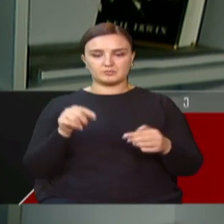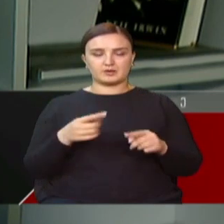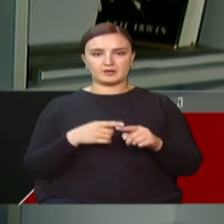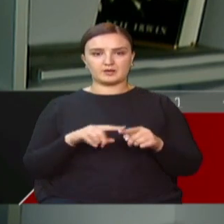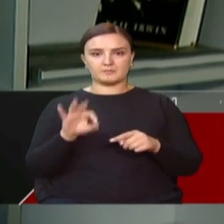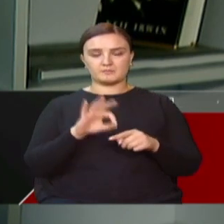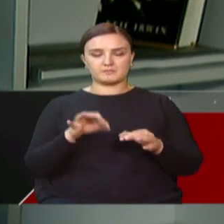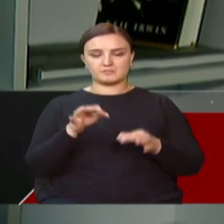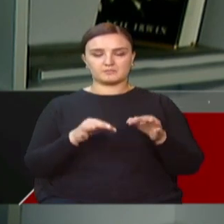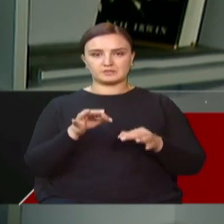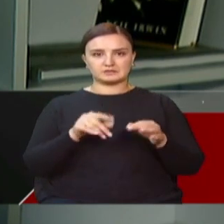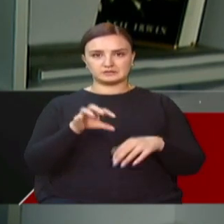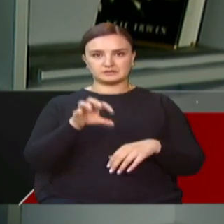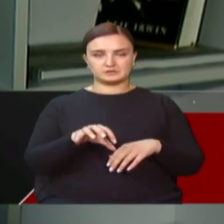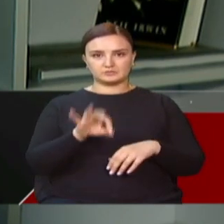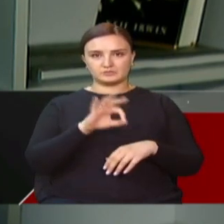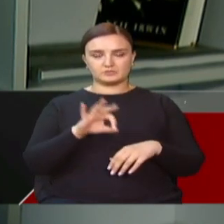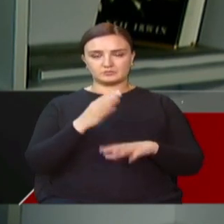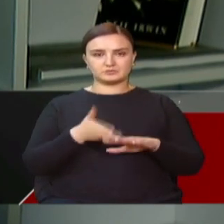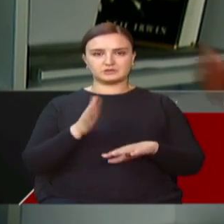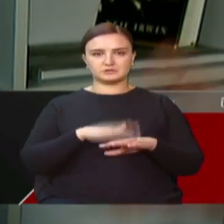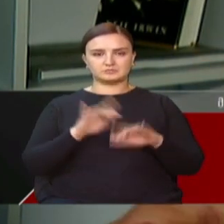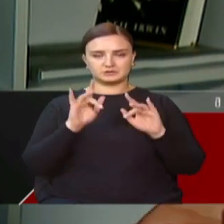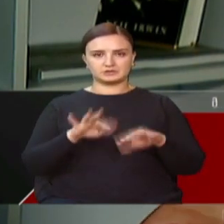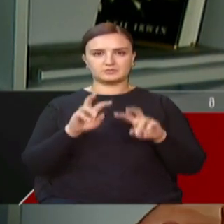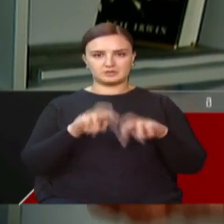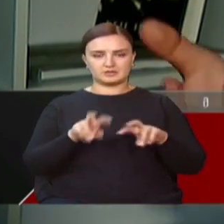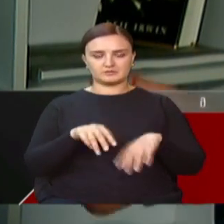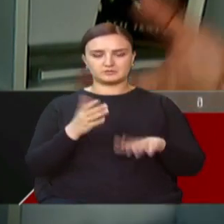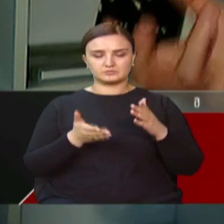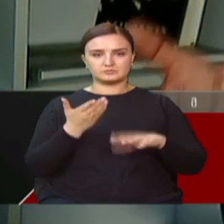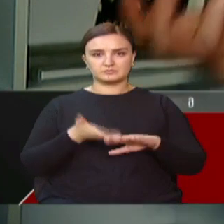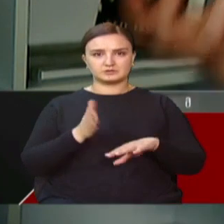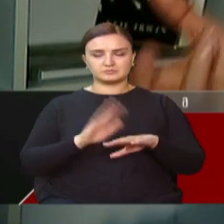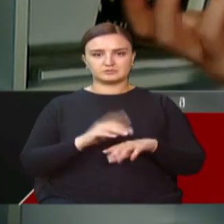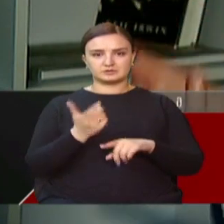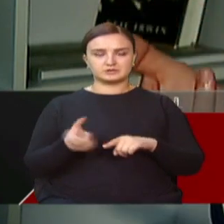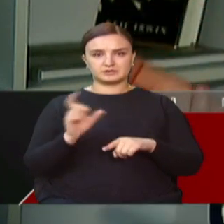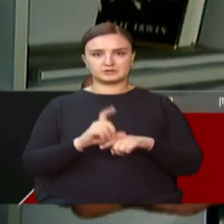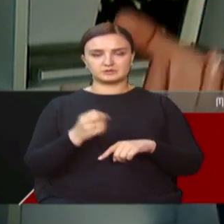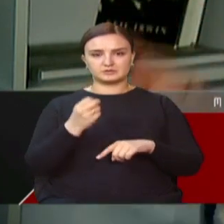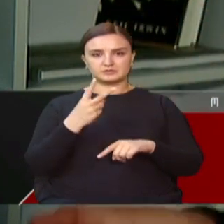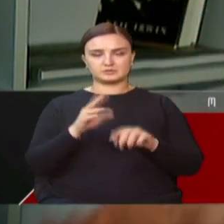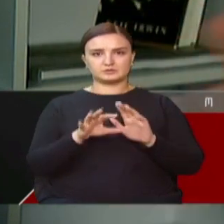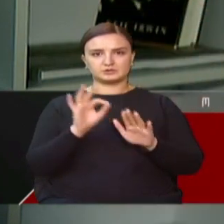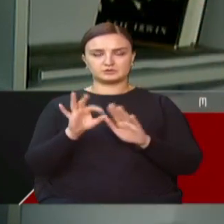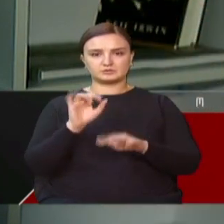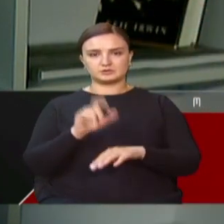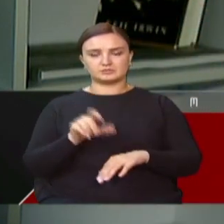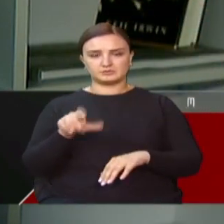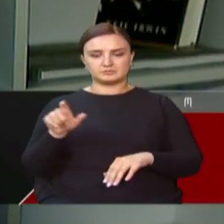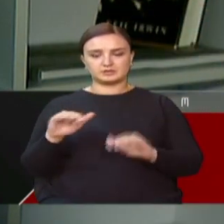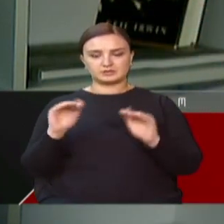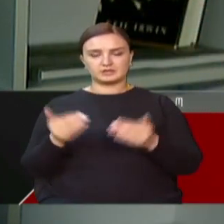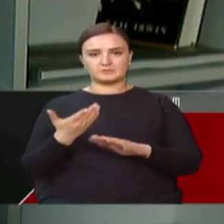ნაფიც საჯულთა ინსტიტუტი განიხილავს მარტო ძალიან მძიმე საქმეებს. Ძალიან მძიმეს თუ ვანდობ 12 შემთხვევით შერჩეულ ადამიანს. Რატო არ შეიძლება